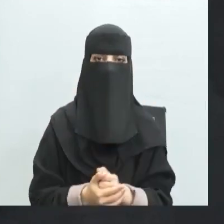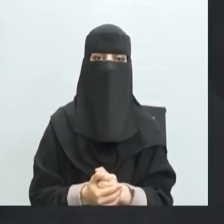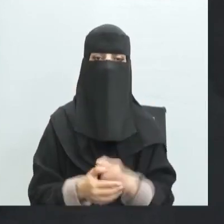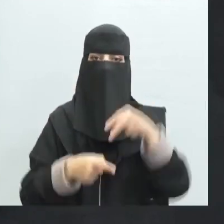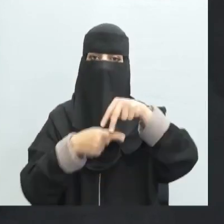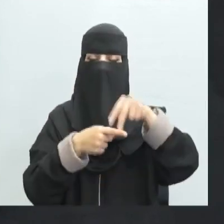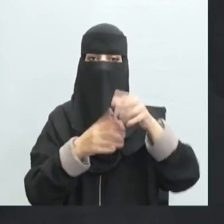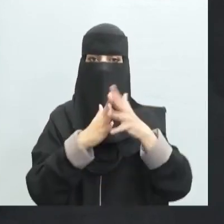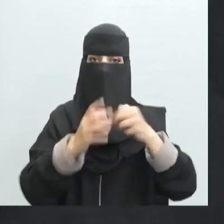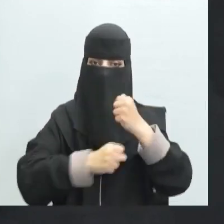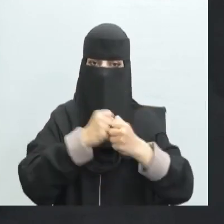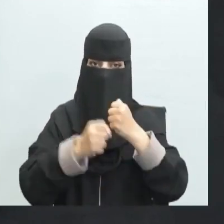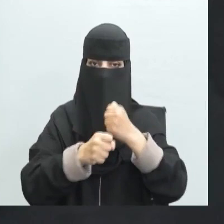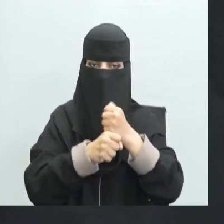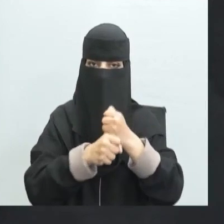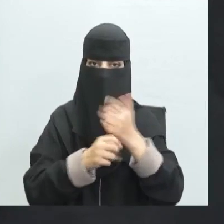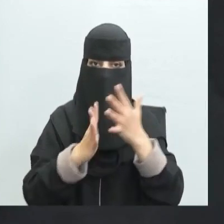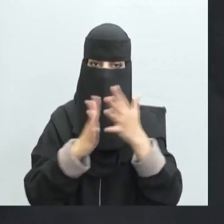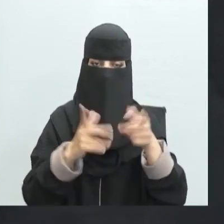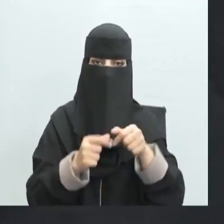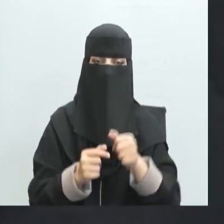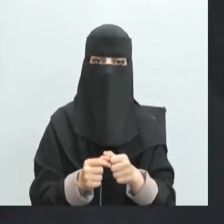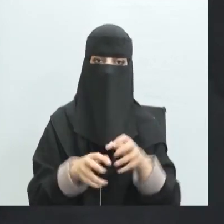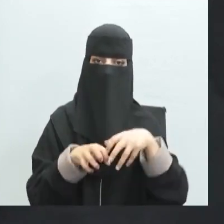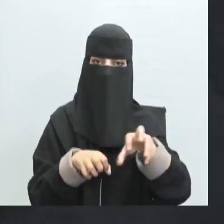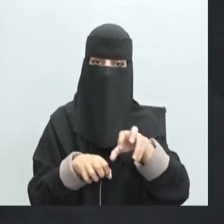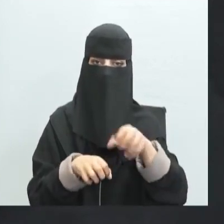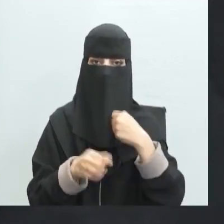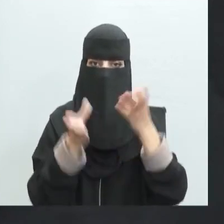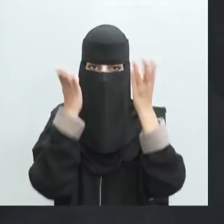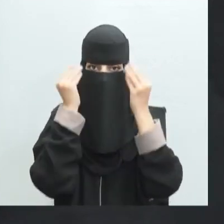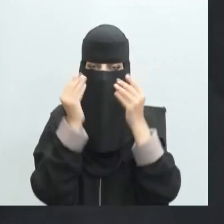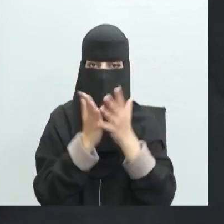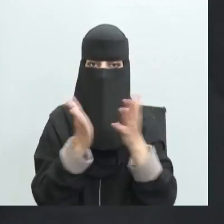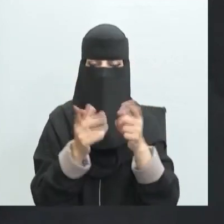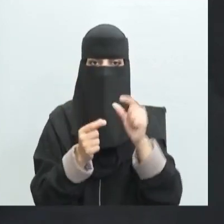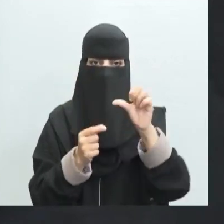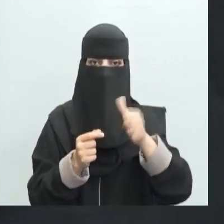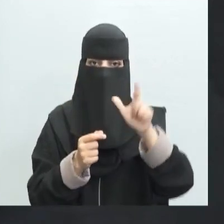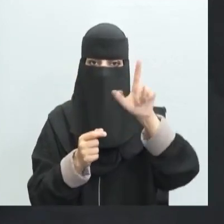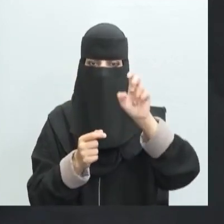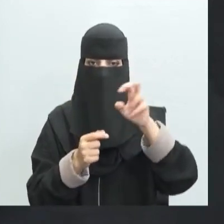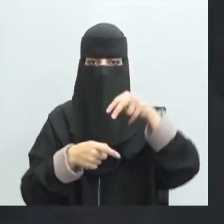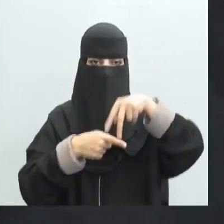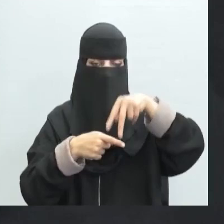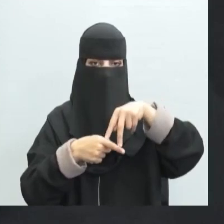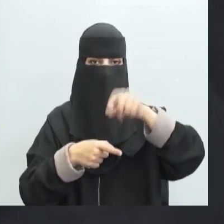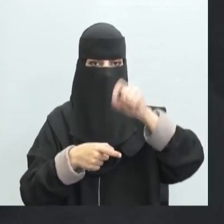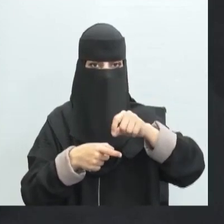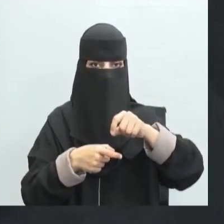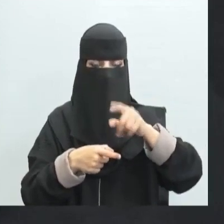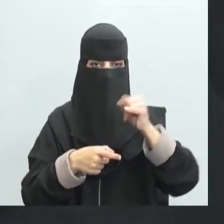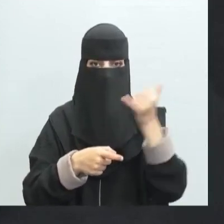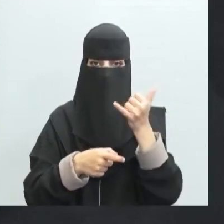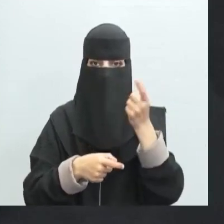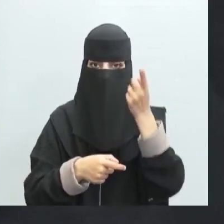اللي يكثر استخدامها في هذه في هذا الفصل وسنتعرف على الدوال المثلثيه فيها من